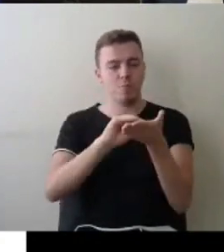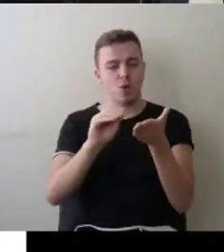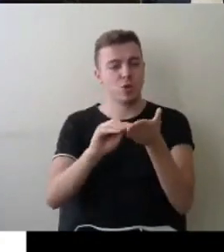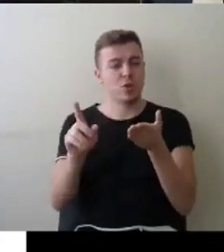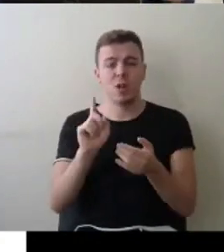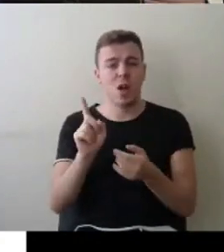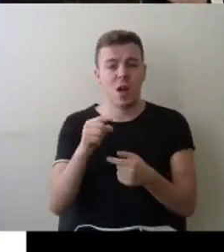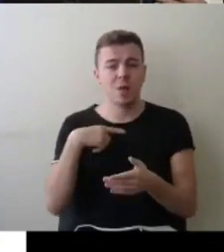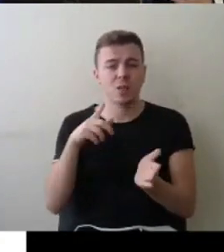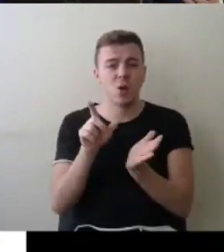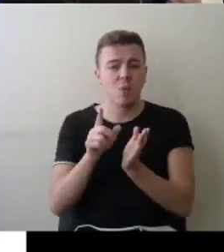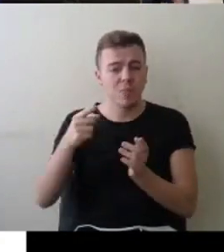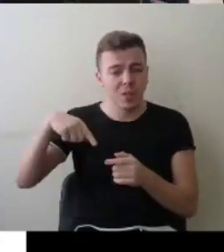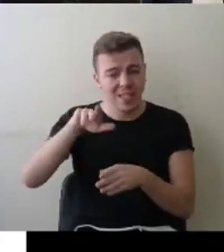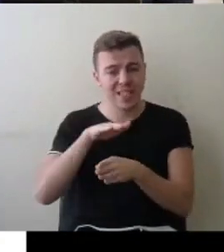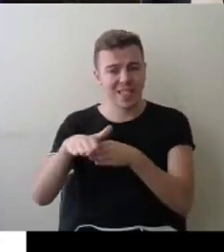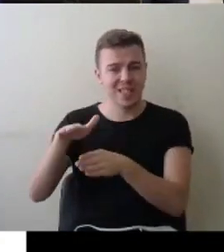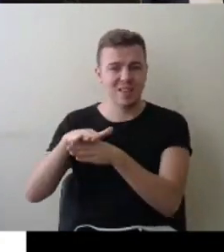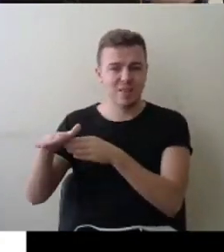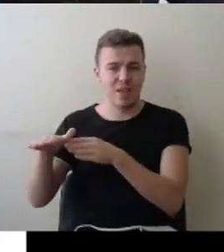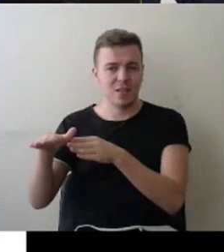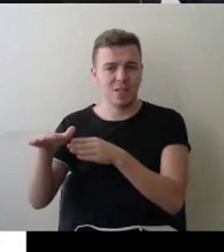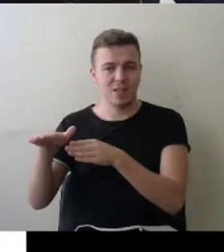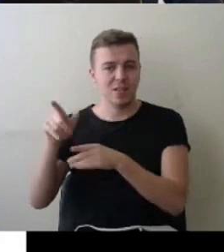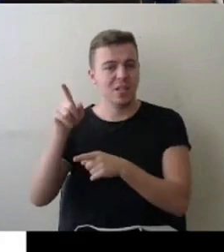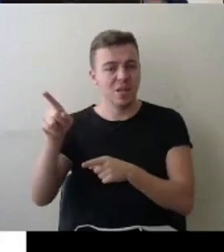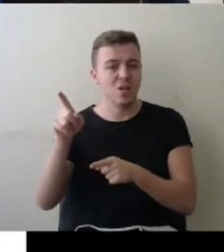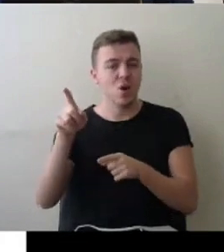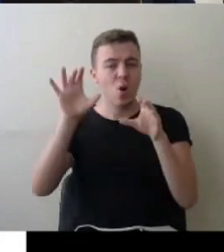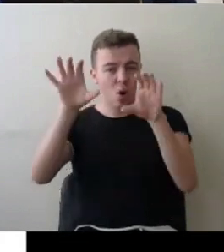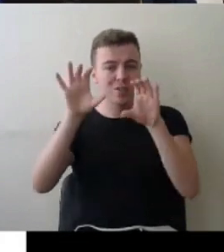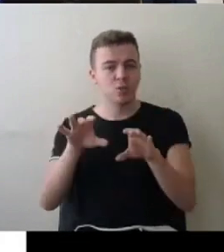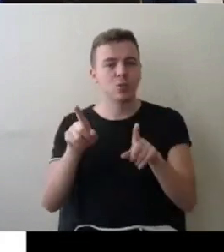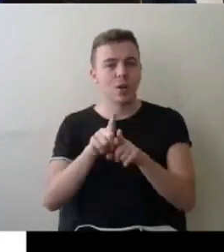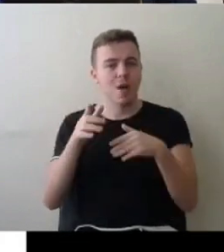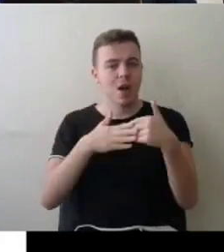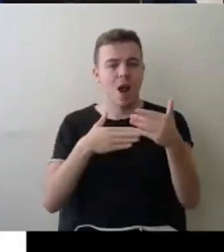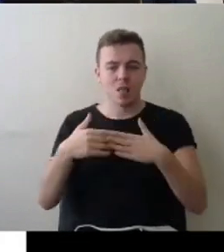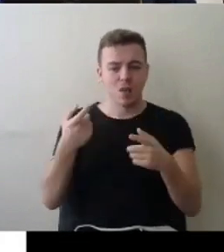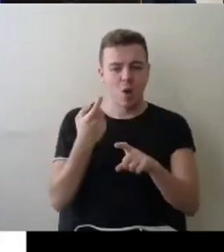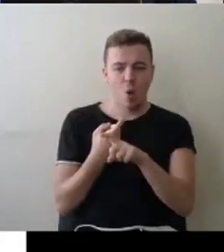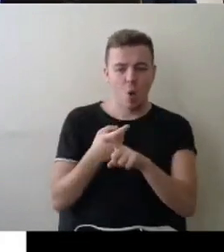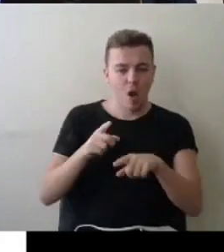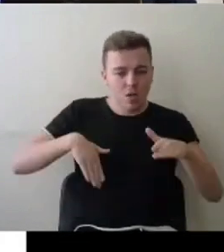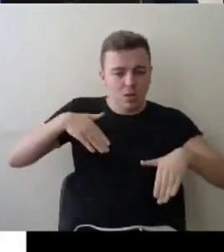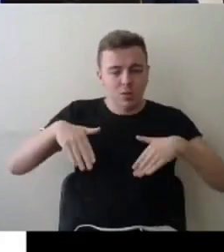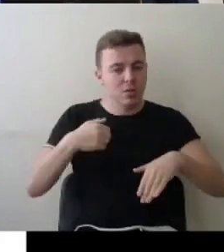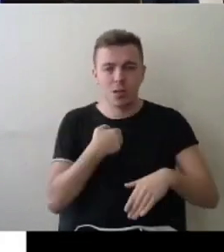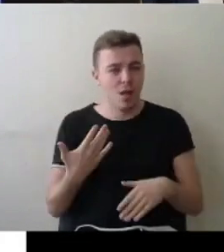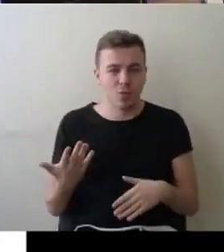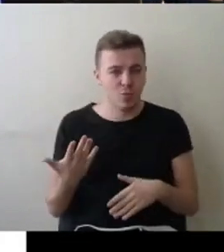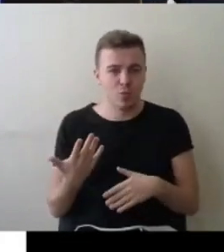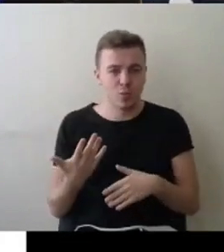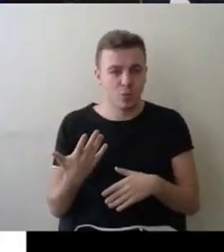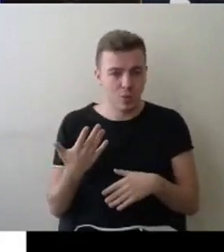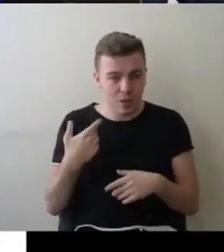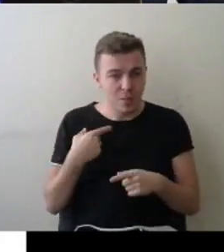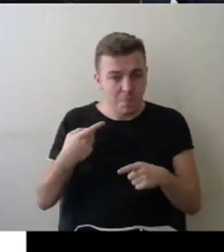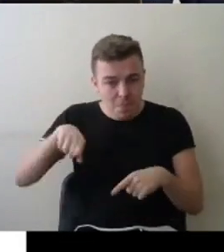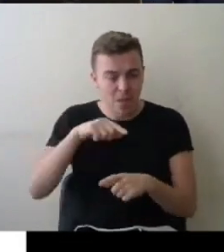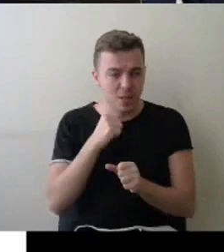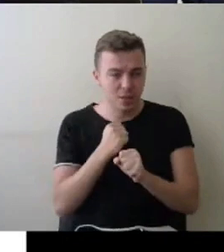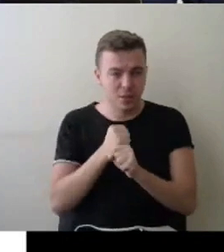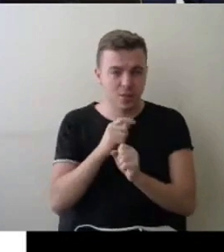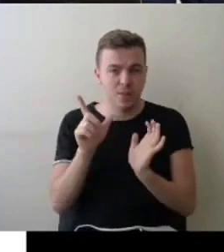ją įgyvendinti, jinai neturi rankų ir kojų, čia panašiai kaip kunigas sako per pamokslą, reiškia, Kristus